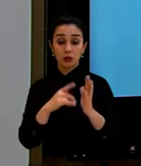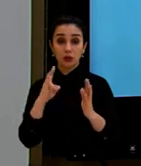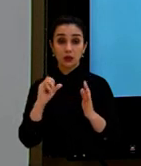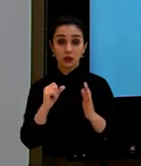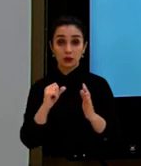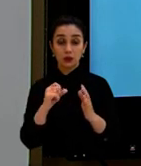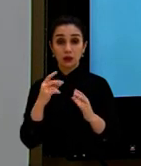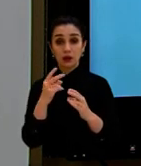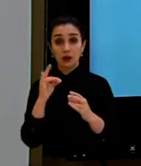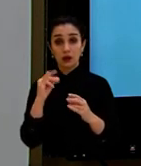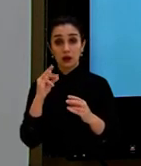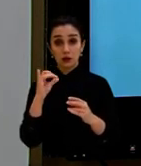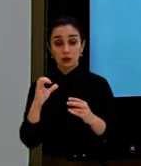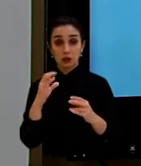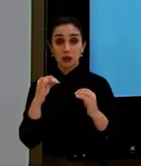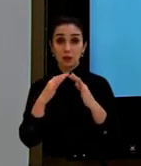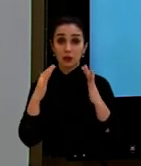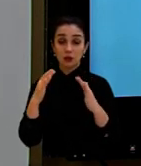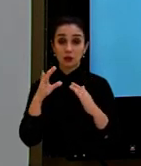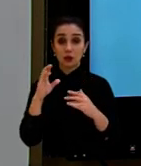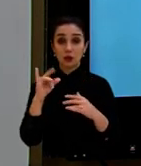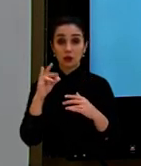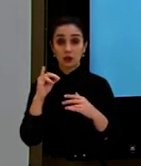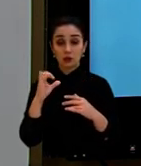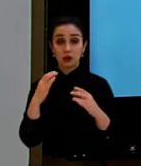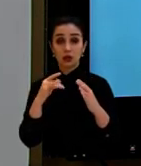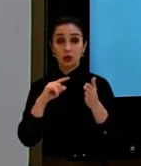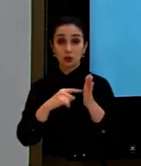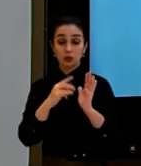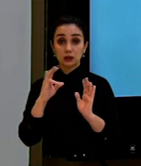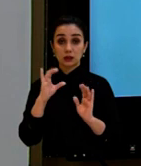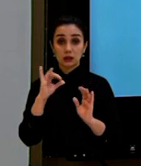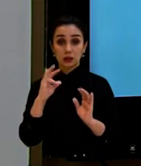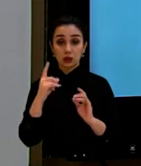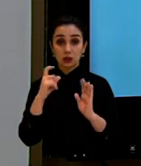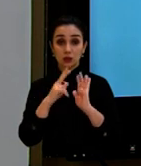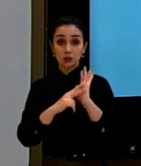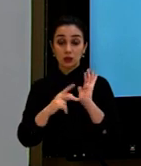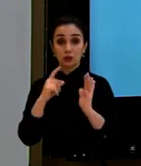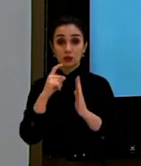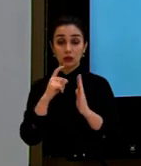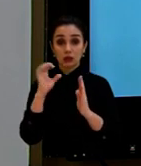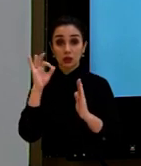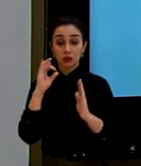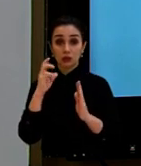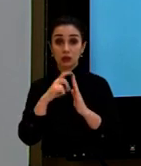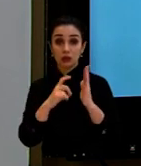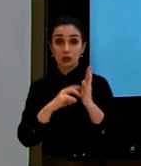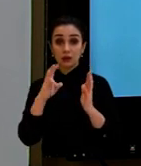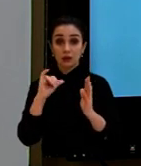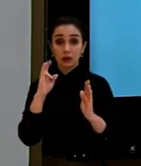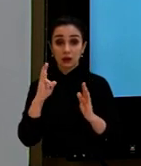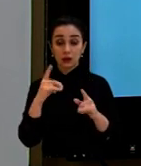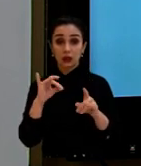на радиус, большой радиус, умноженное на синус 180 градусов разделить на n.